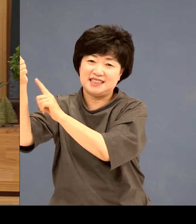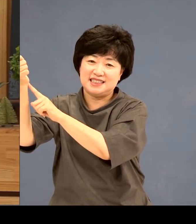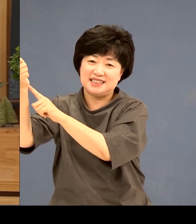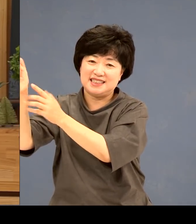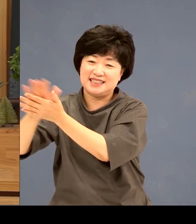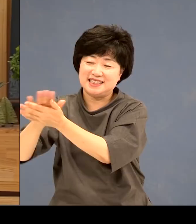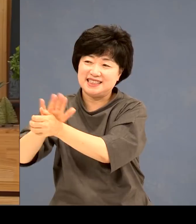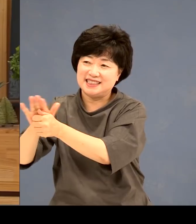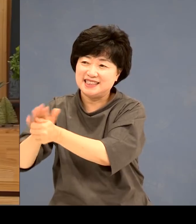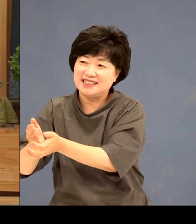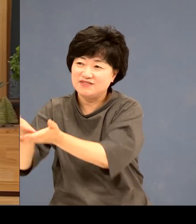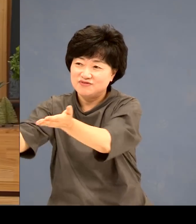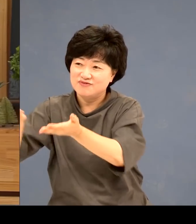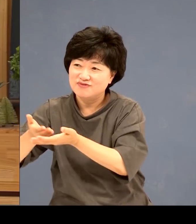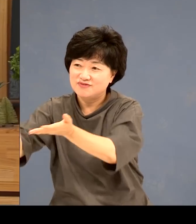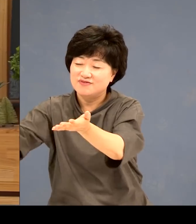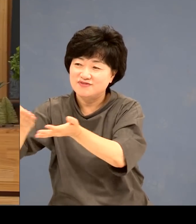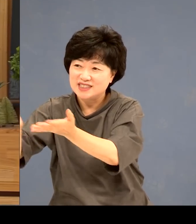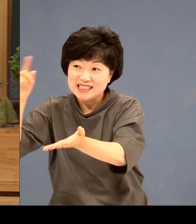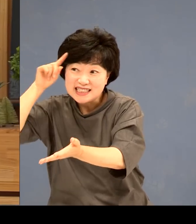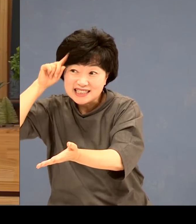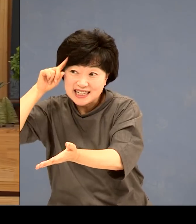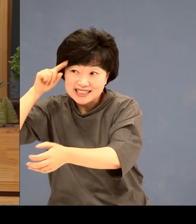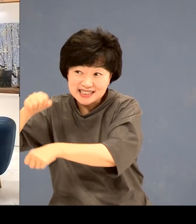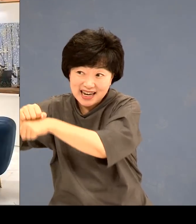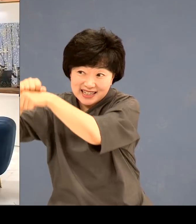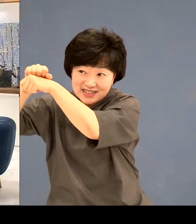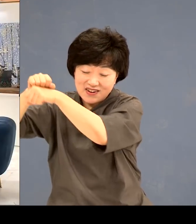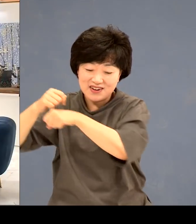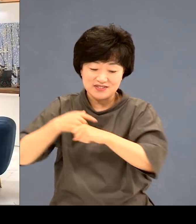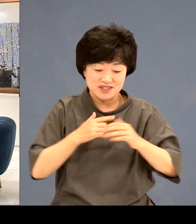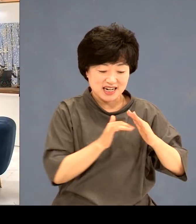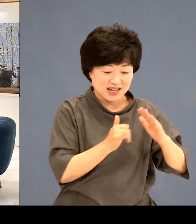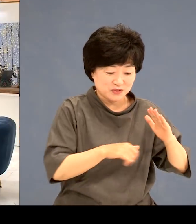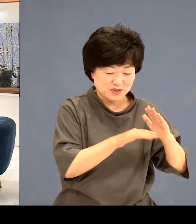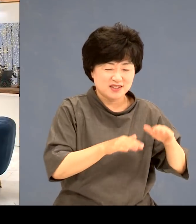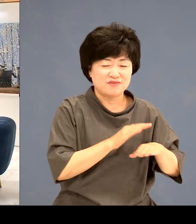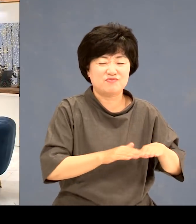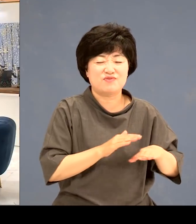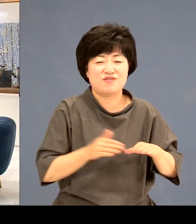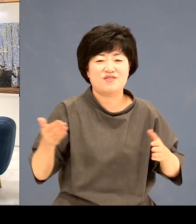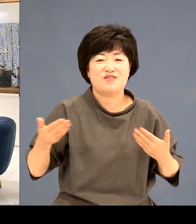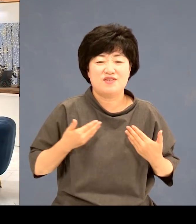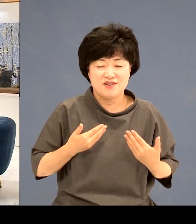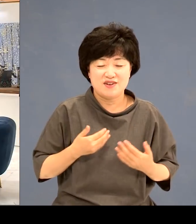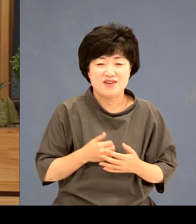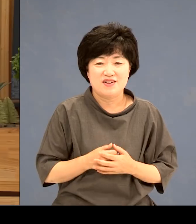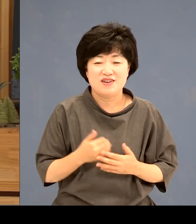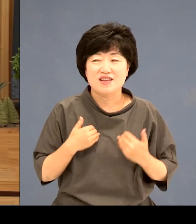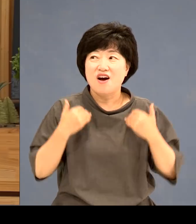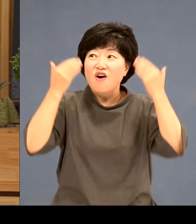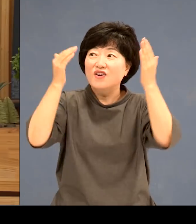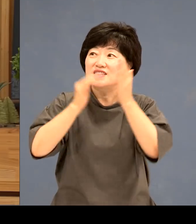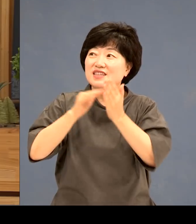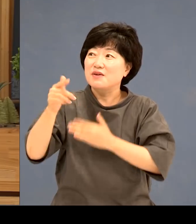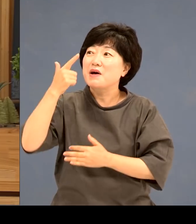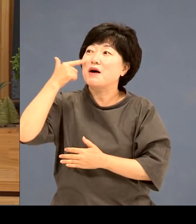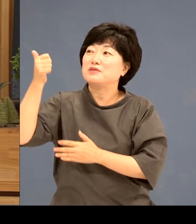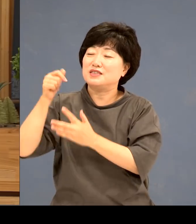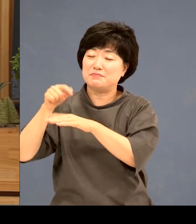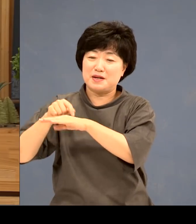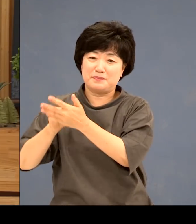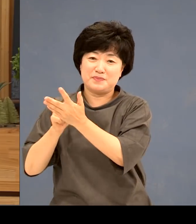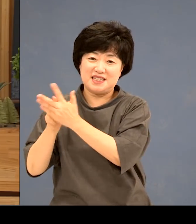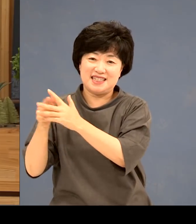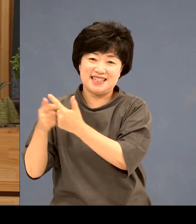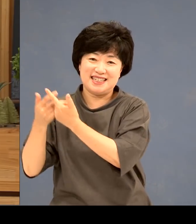아버지의 스트레스는 우리 가족이 맡아야 될 부분이다라고 그때 제가 어른이 돼서 느끼게 됐거든요. 네. 근데 선교사님이 거기에 대해서